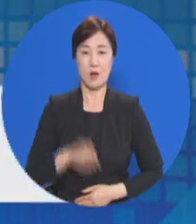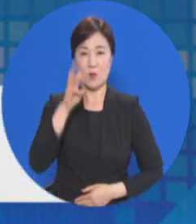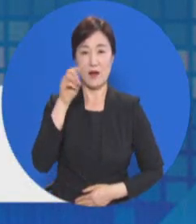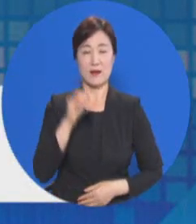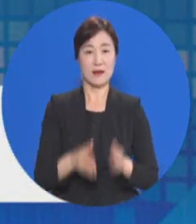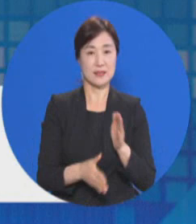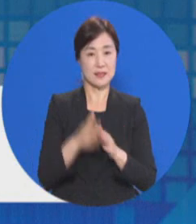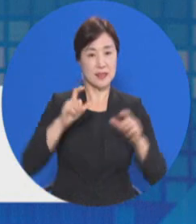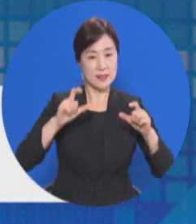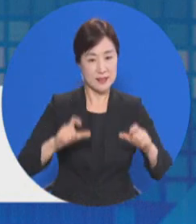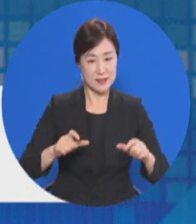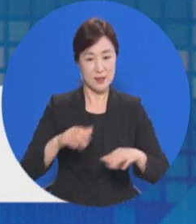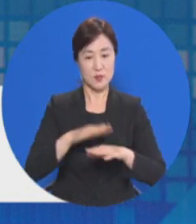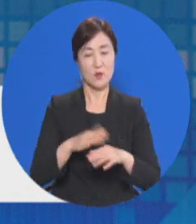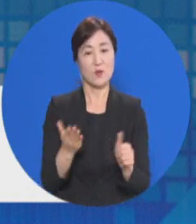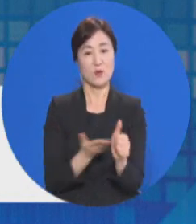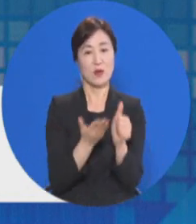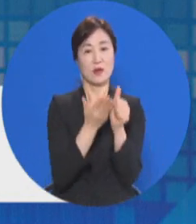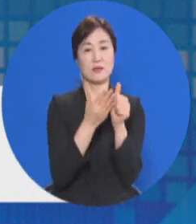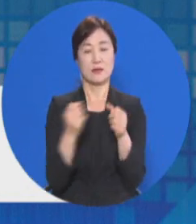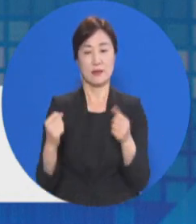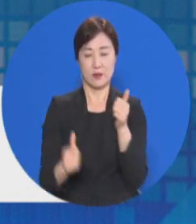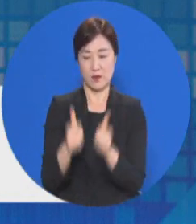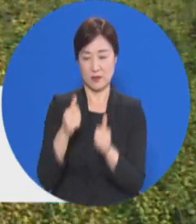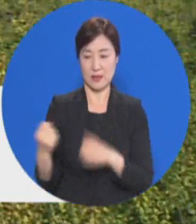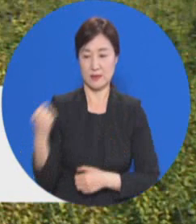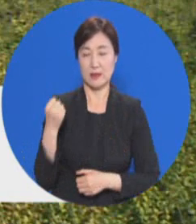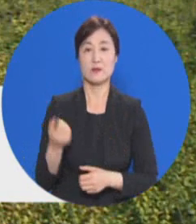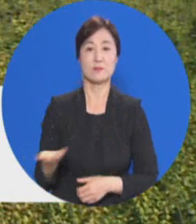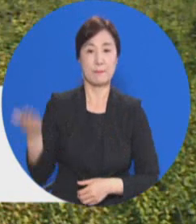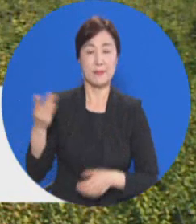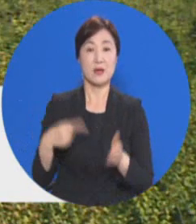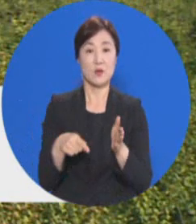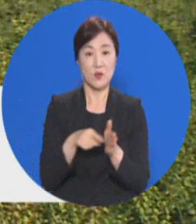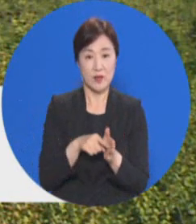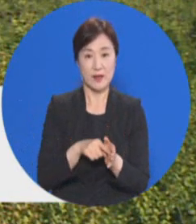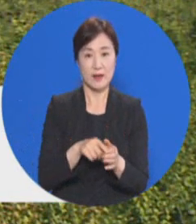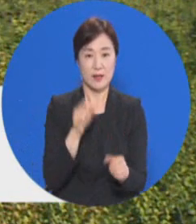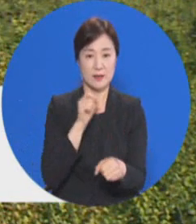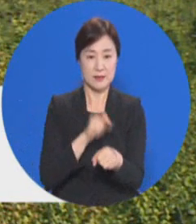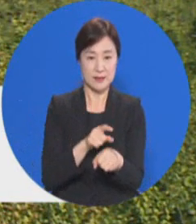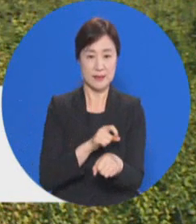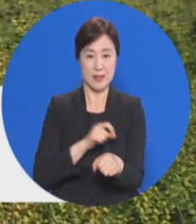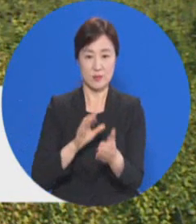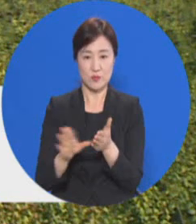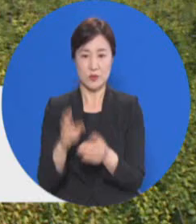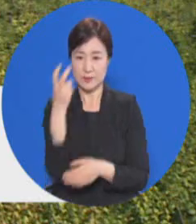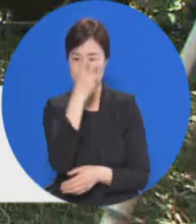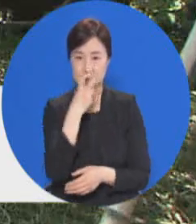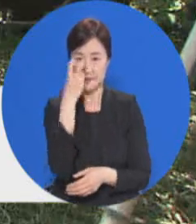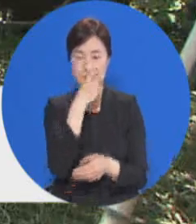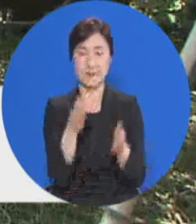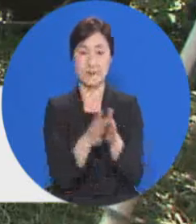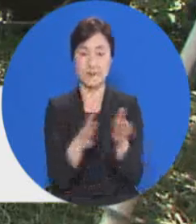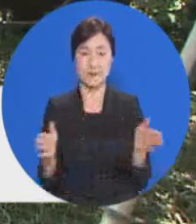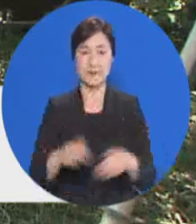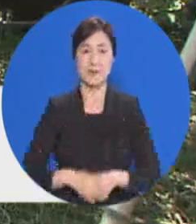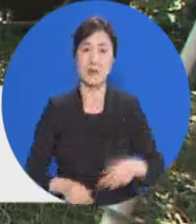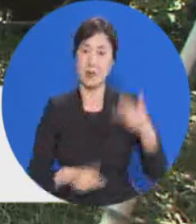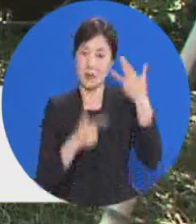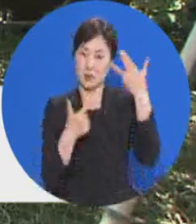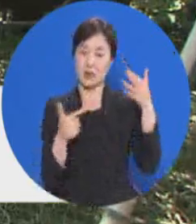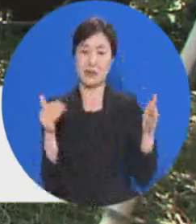광양시가 지역 농가들의 경쟁력을 높이기 위한 특산물 실태조사에 들어갔습니다. 광양시는 다음 달